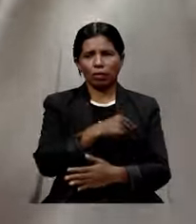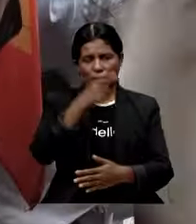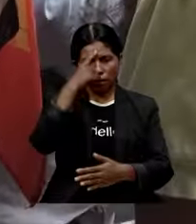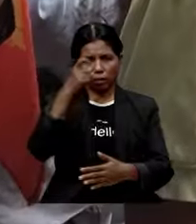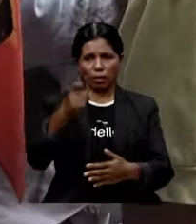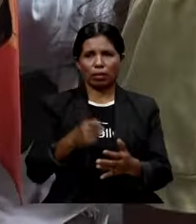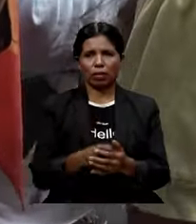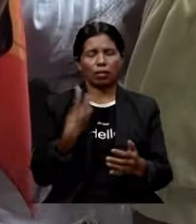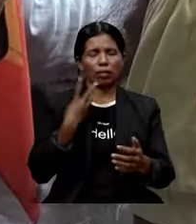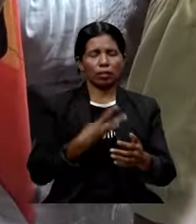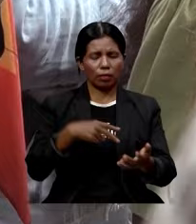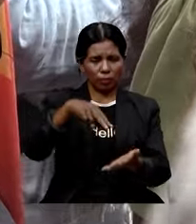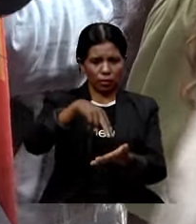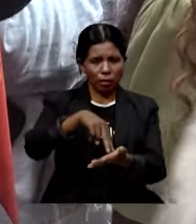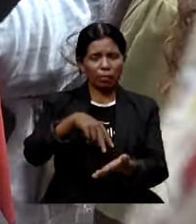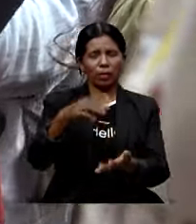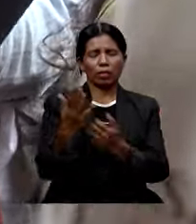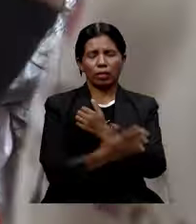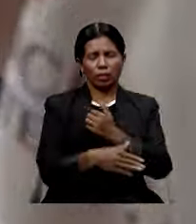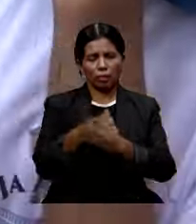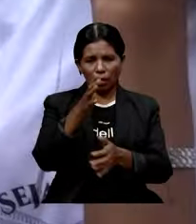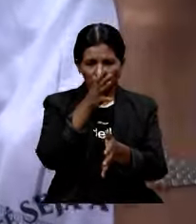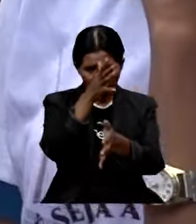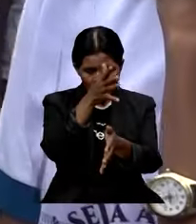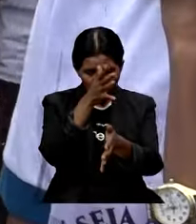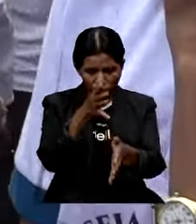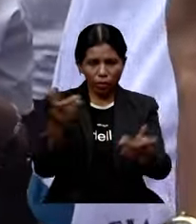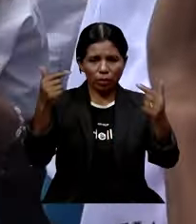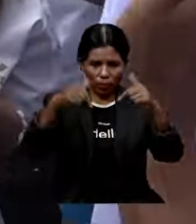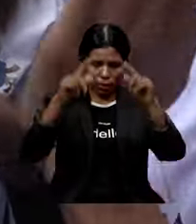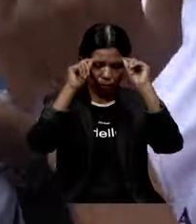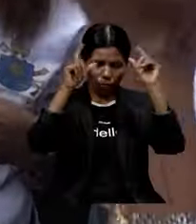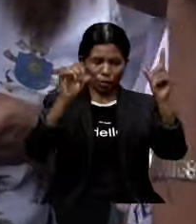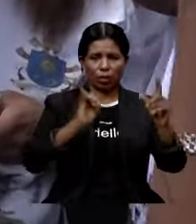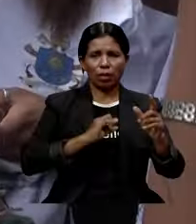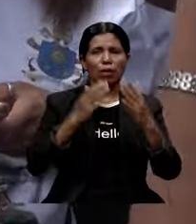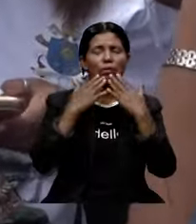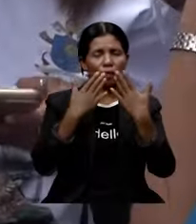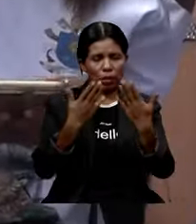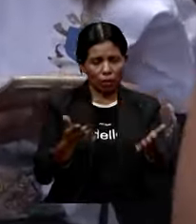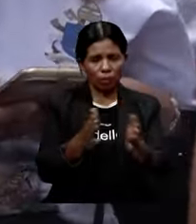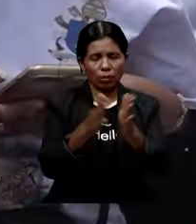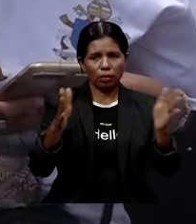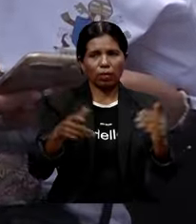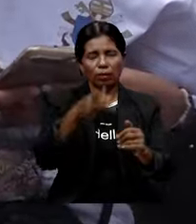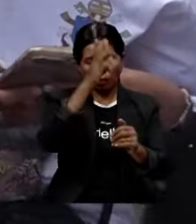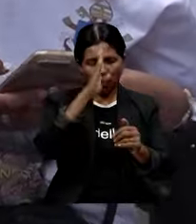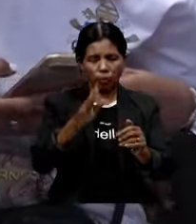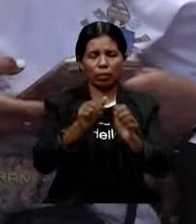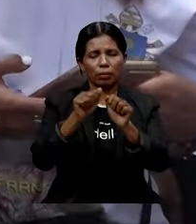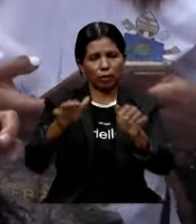sama itu ni rai Timor ni konten tapi ni katua so nama dia si to itu ni rai. Ida ni mahu agar dia si tapi maru mak si biasa ni atau